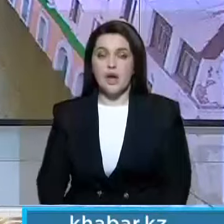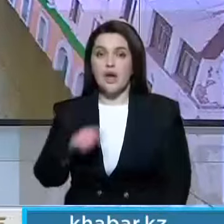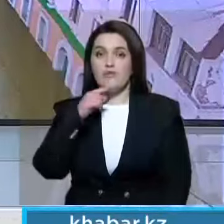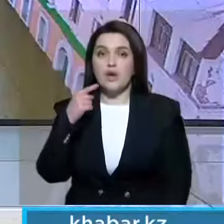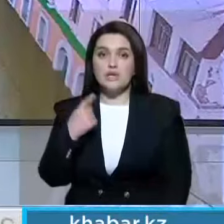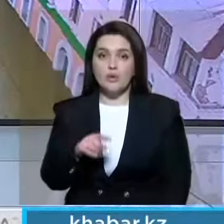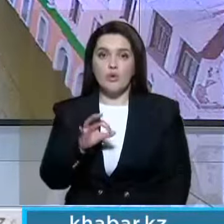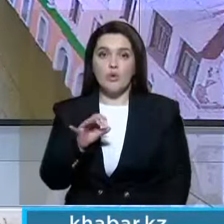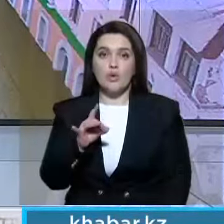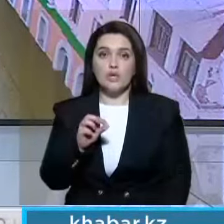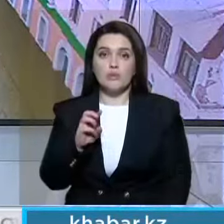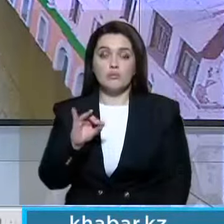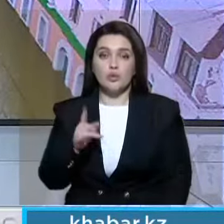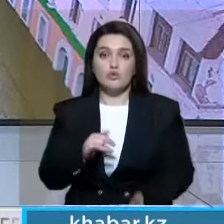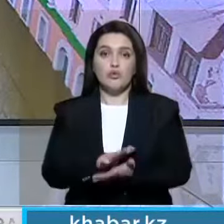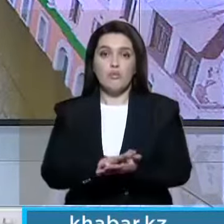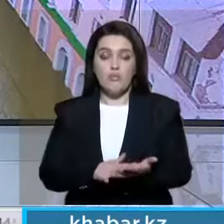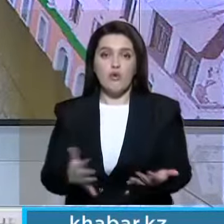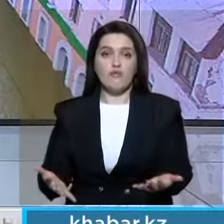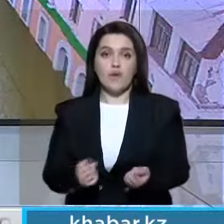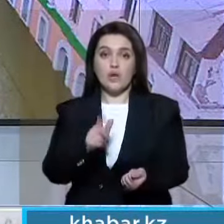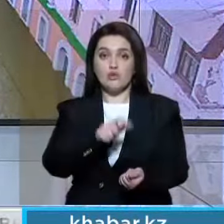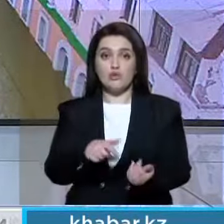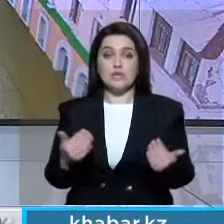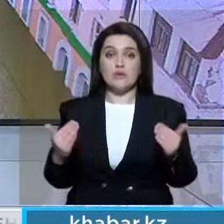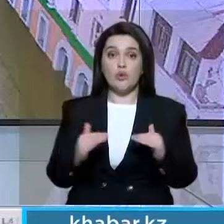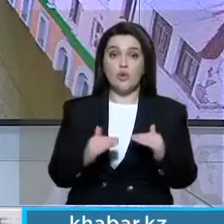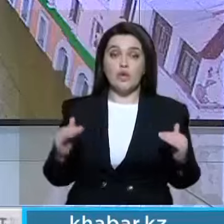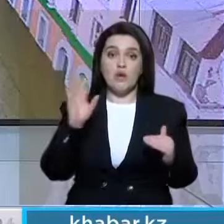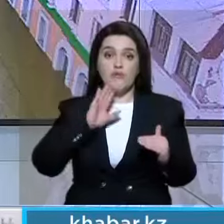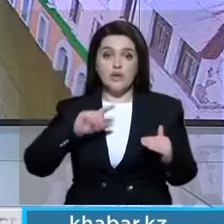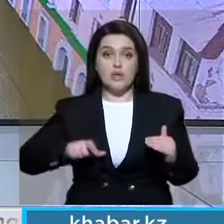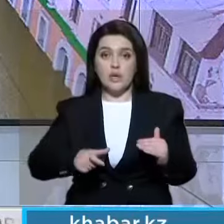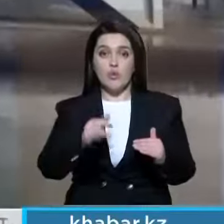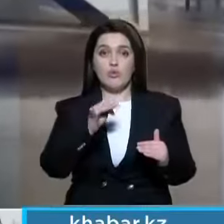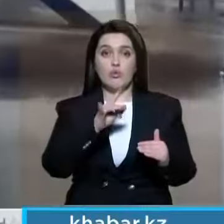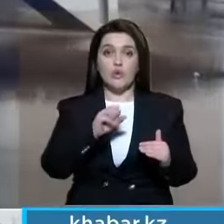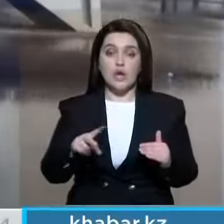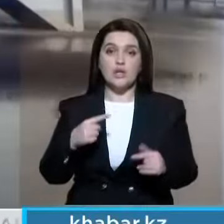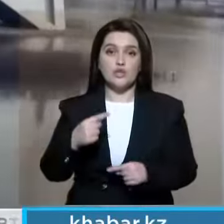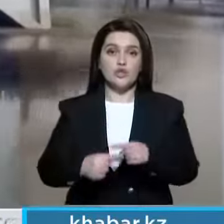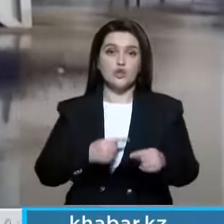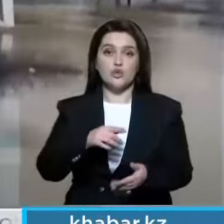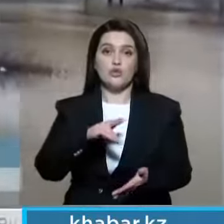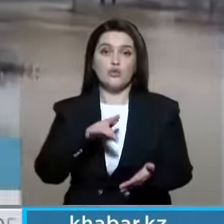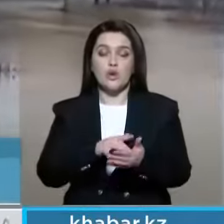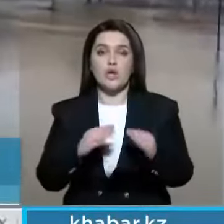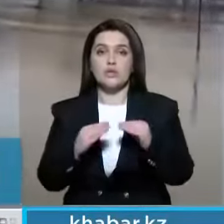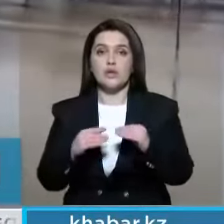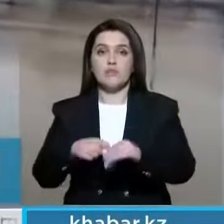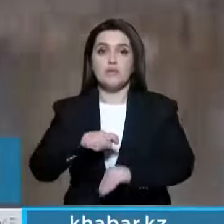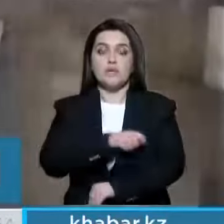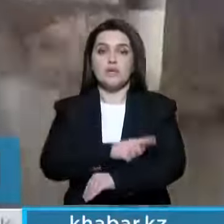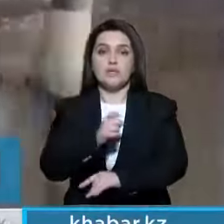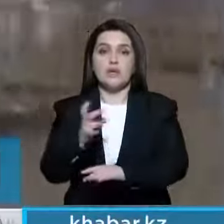В российском Оренбурге продолжается экстренная эвакуация жителей. Сегодня уровень воды в реке Урал, которая протекает через город, превысил 10 метров. За